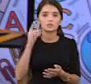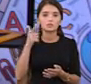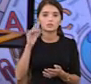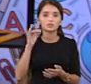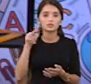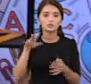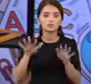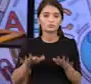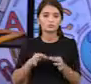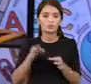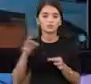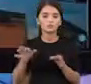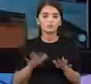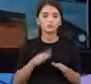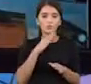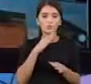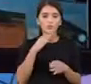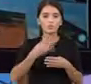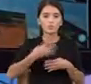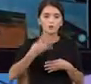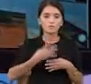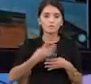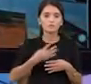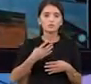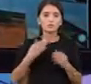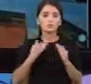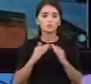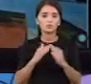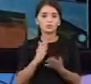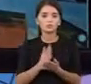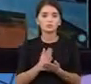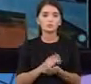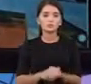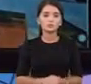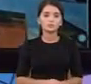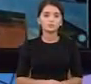Sergeli tumanida joylashgan mana shunday ko'p qavatli binolar.